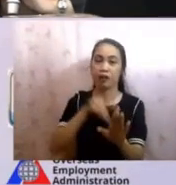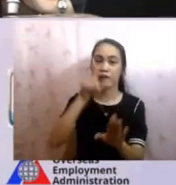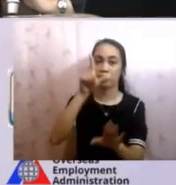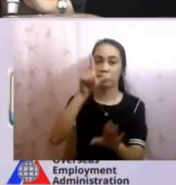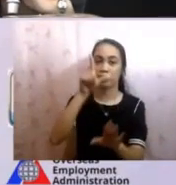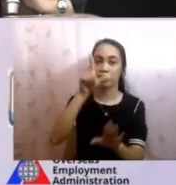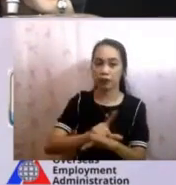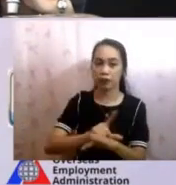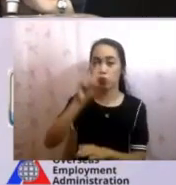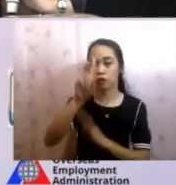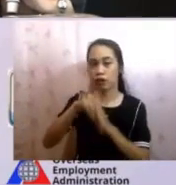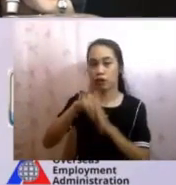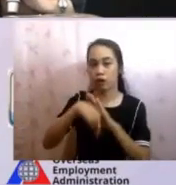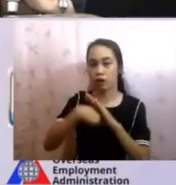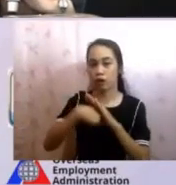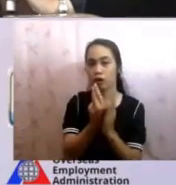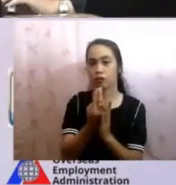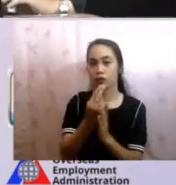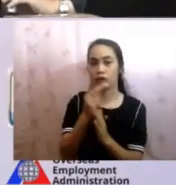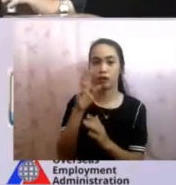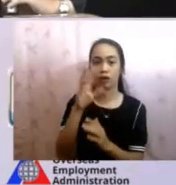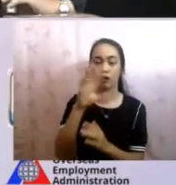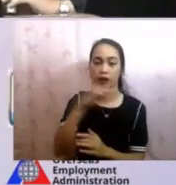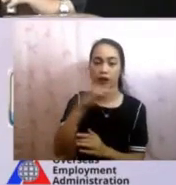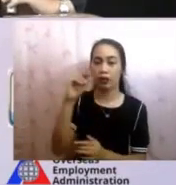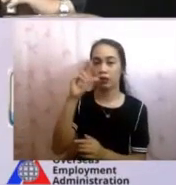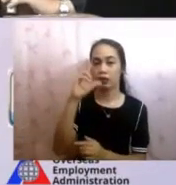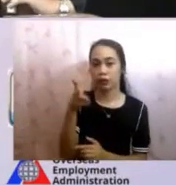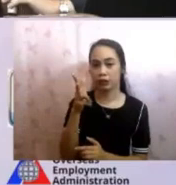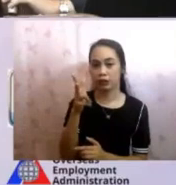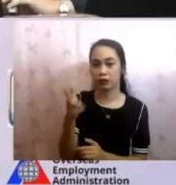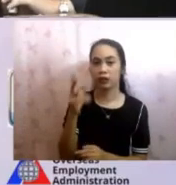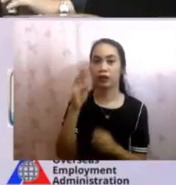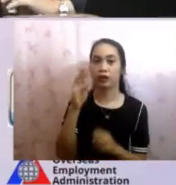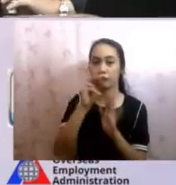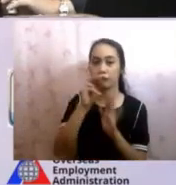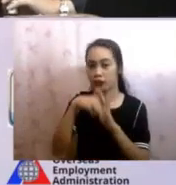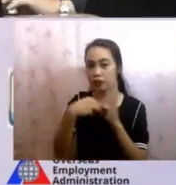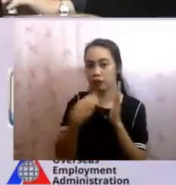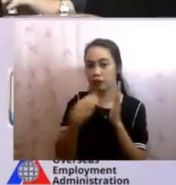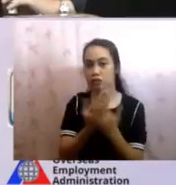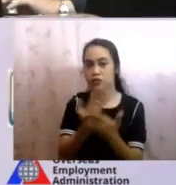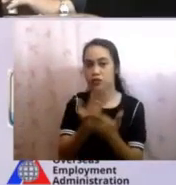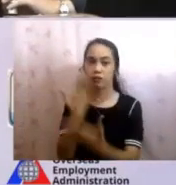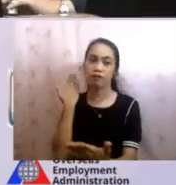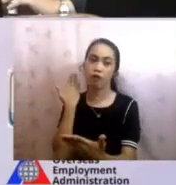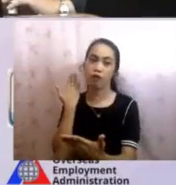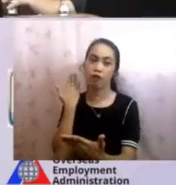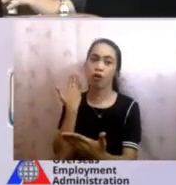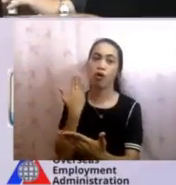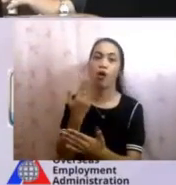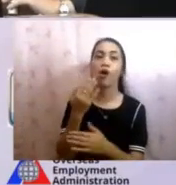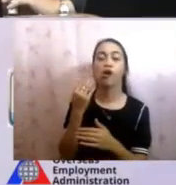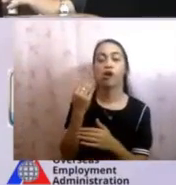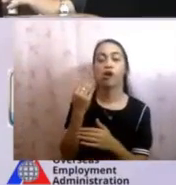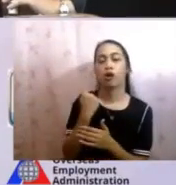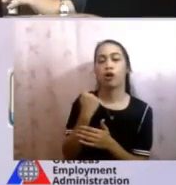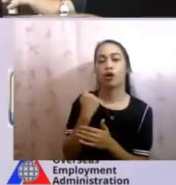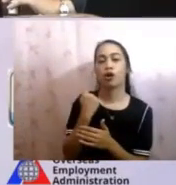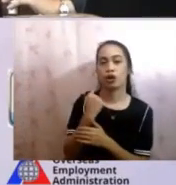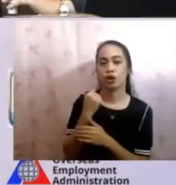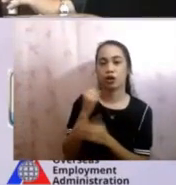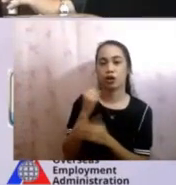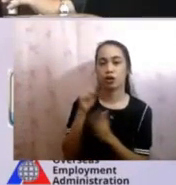to 1 hour earlier than the scheduled time. Okay? So, dili pwede nga, nag-schedule kag 9